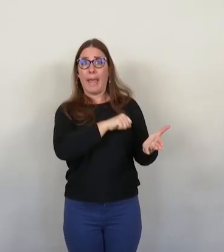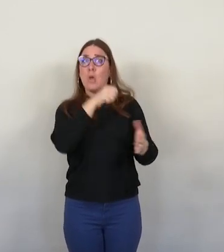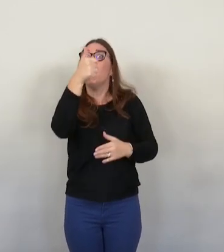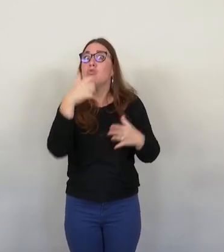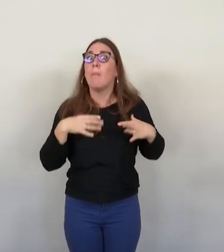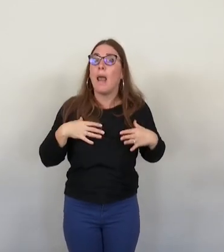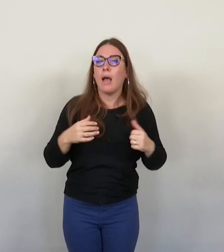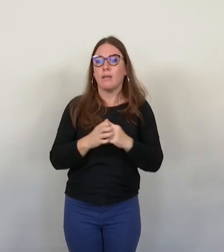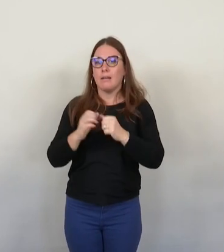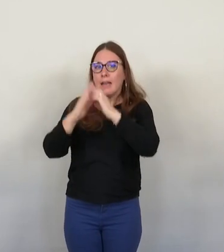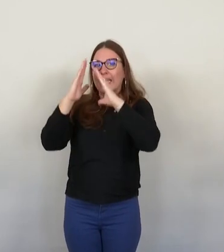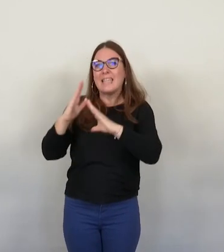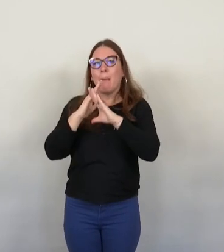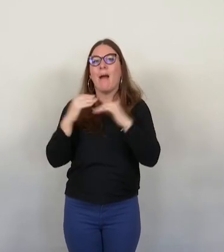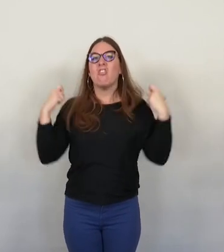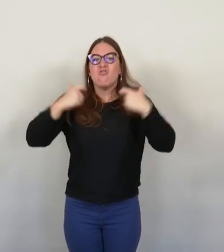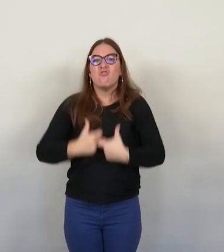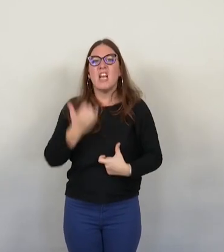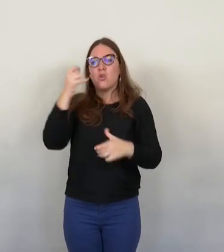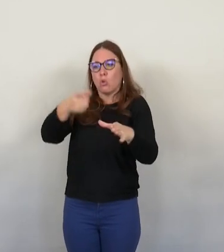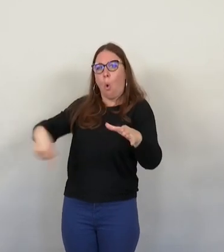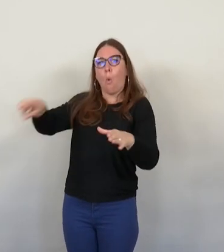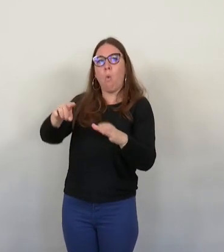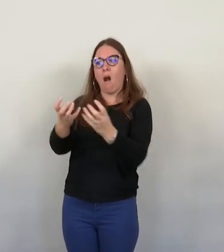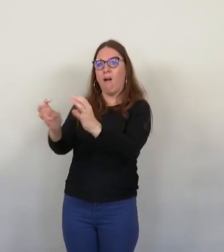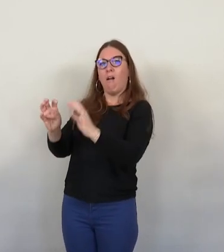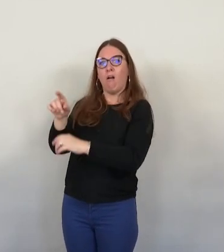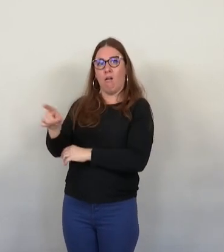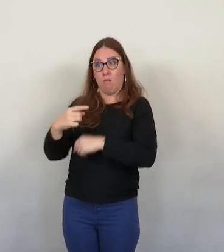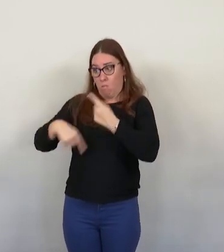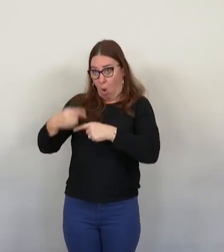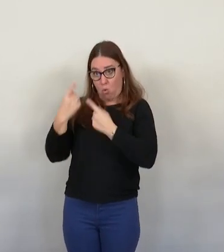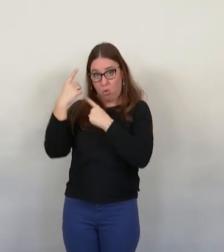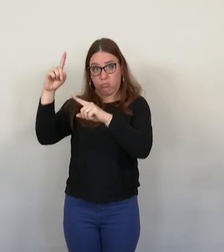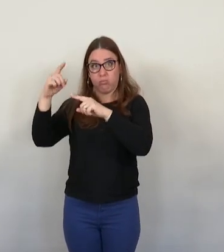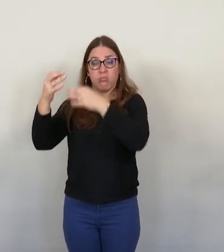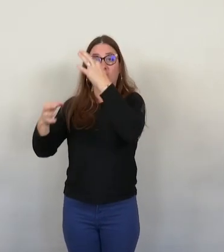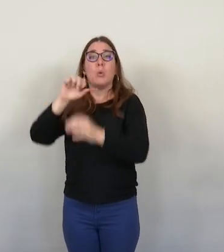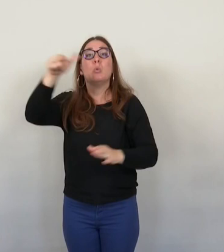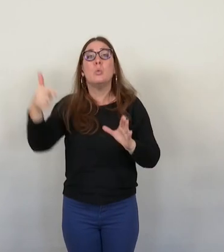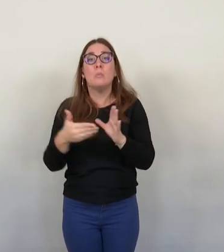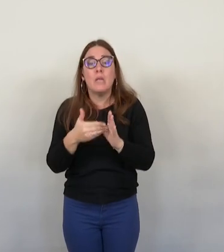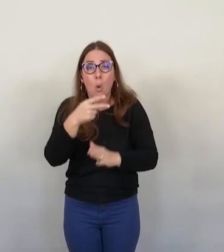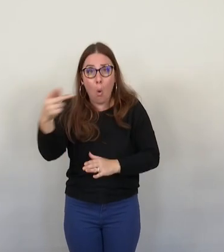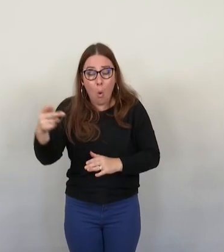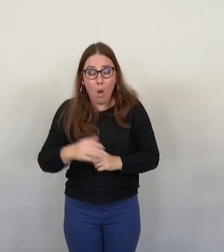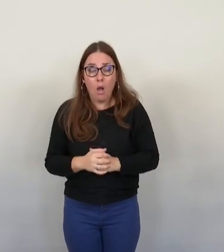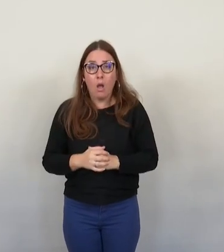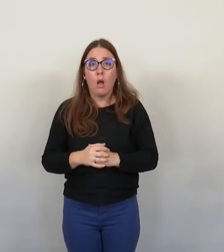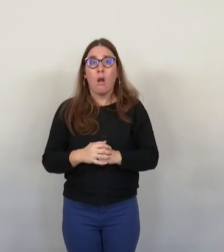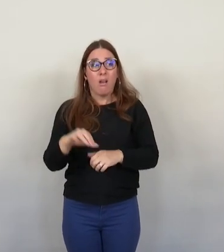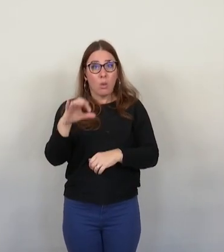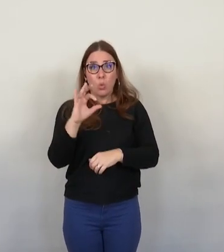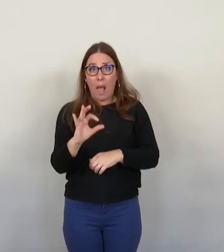la cabane pour les gilets jaunes qui a en instance de d'audience au tribunal 12000 € pour les gilets jaunes les